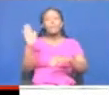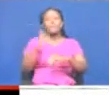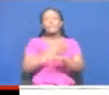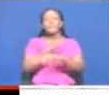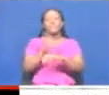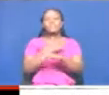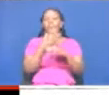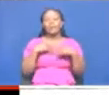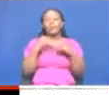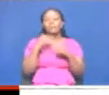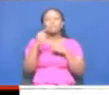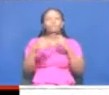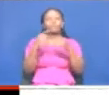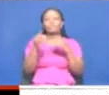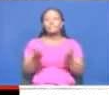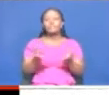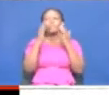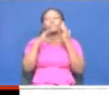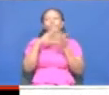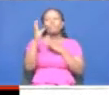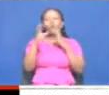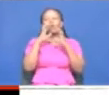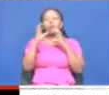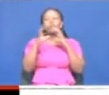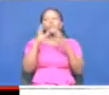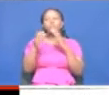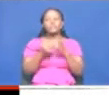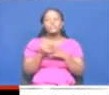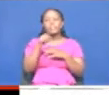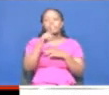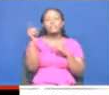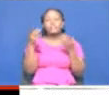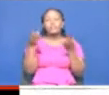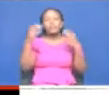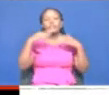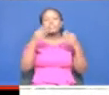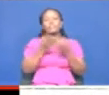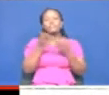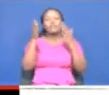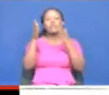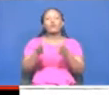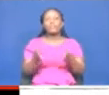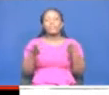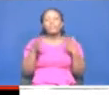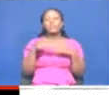wa mawasiliano. Because it gives everyone a chance, even if you're disabled,